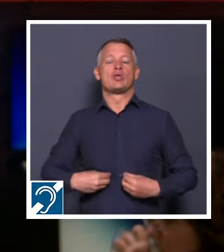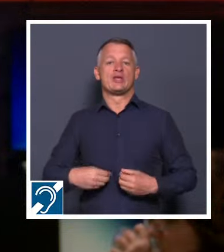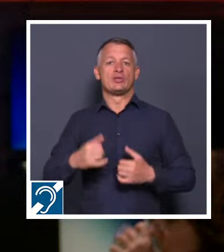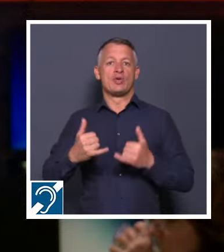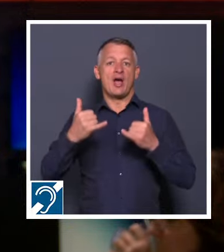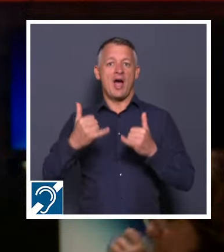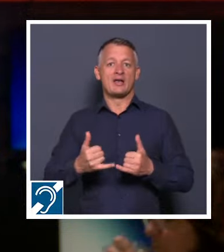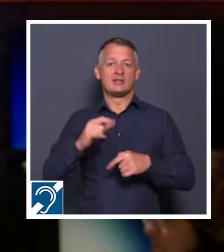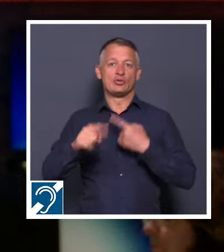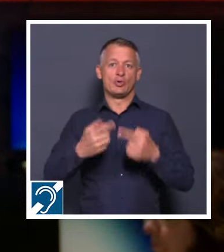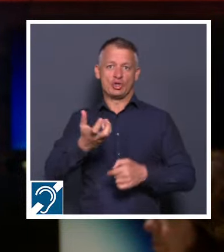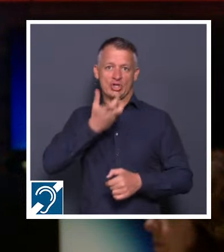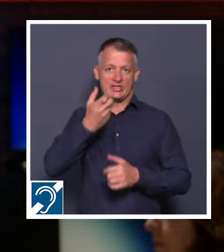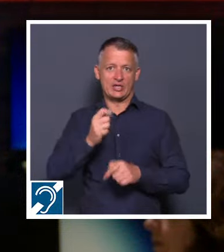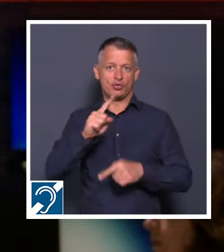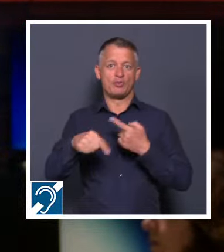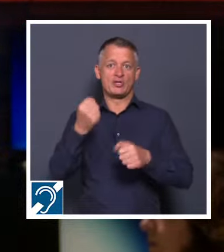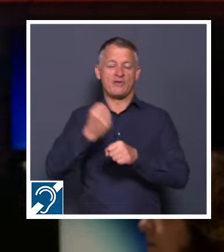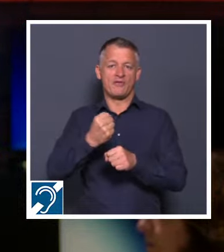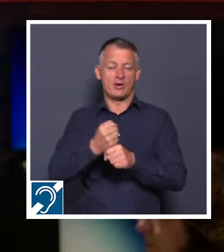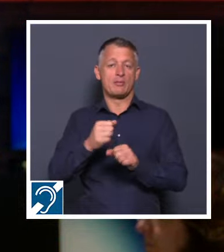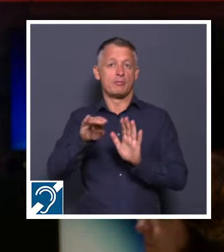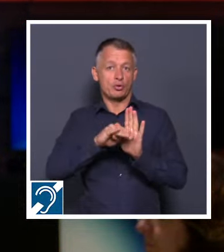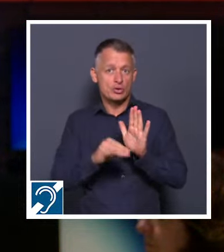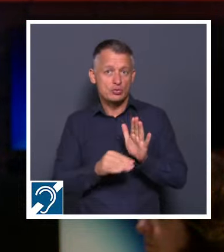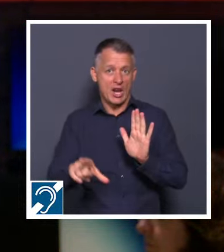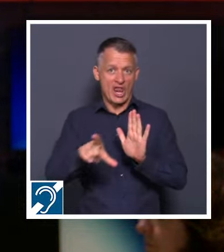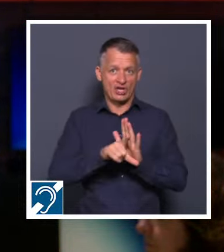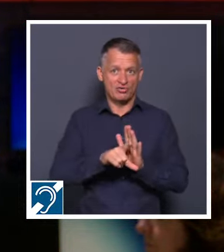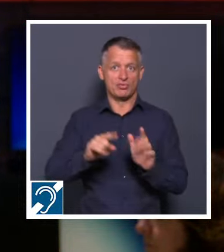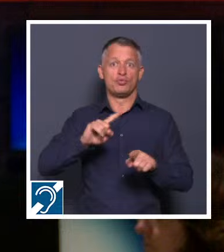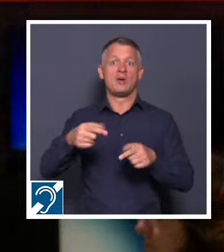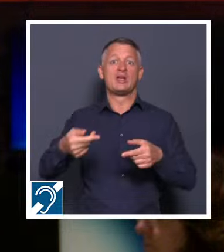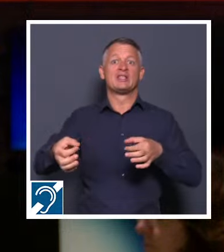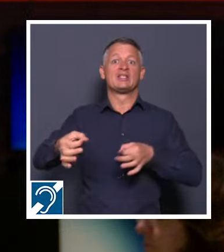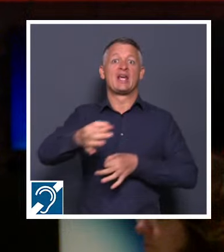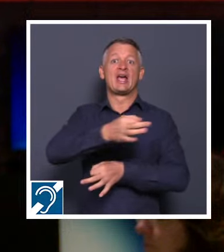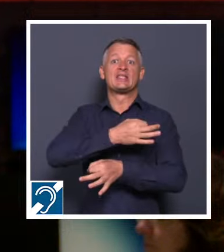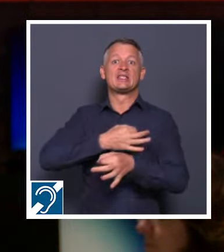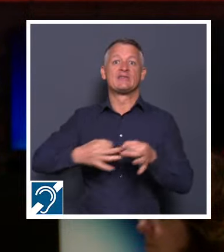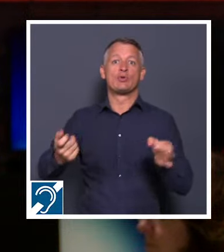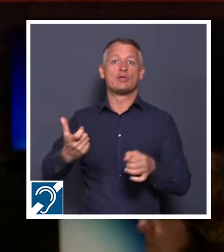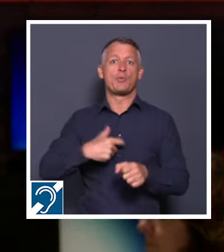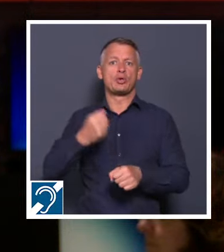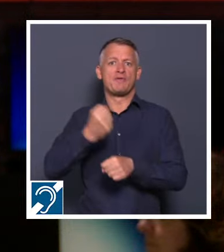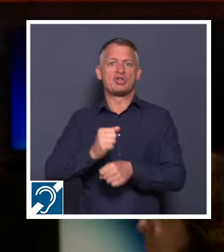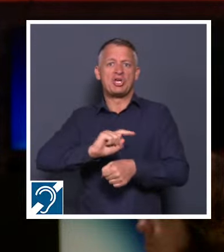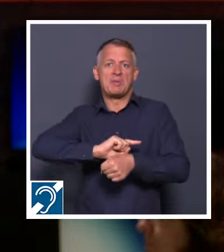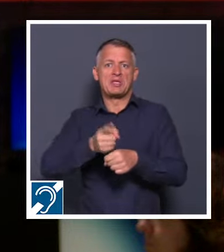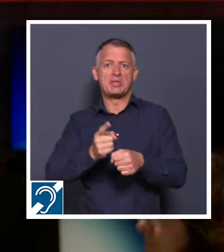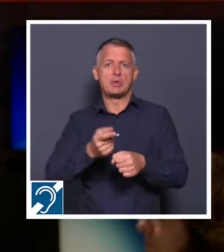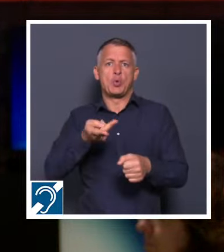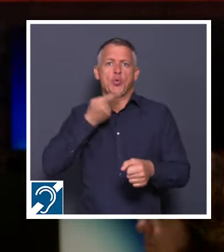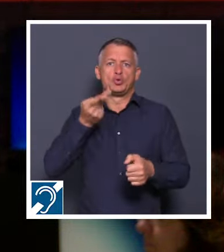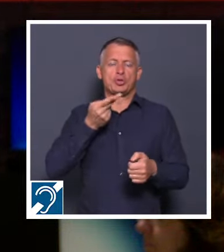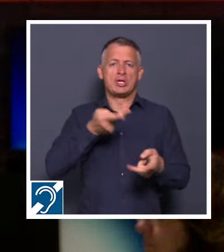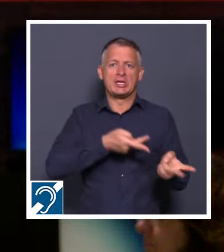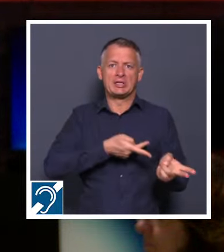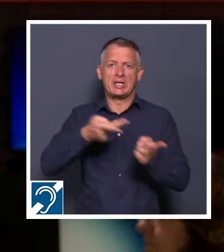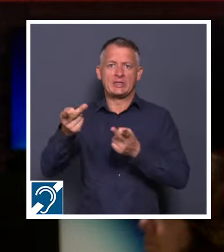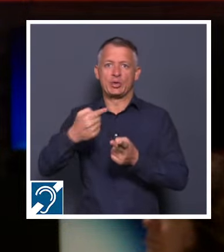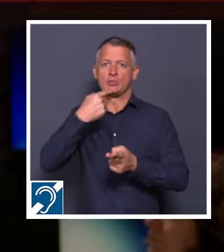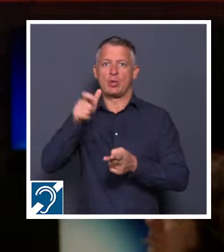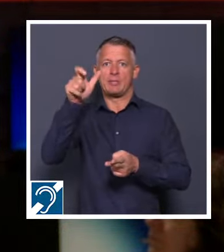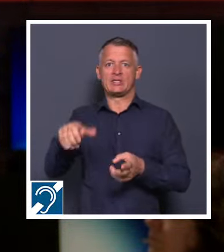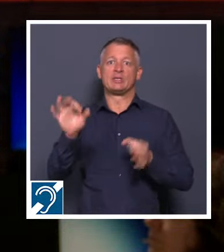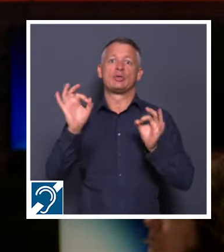ce este parcurs procesul legislativ, transferul se poate face imediat pentru că sistemul este unul ușor de transportat, spun specialiști